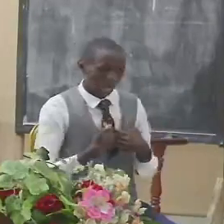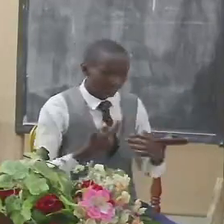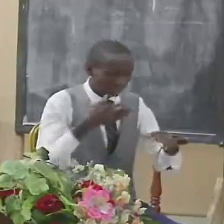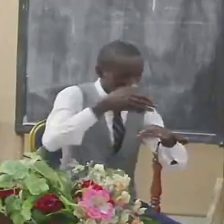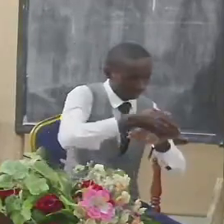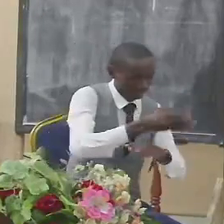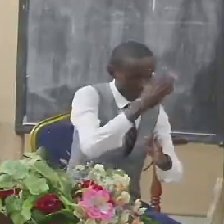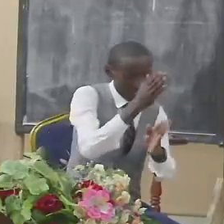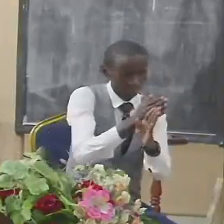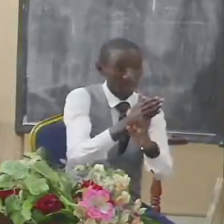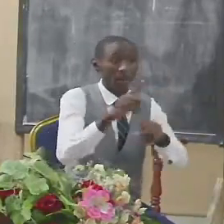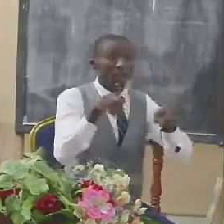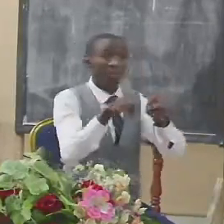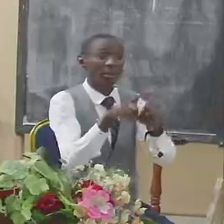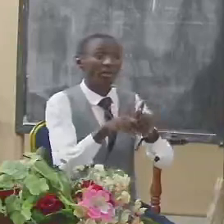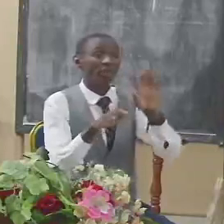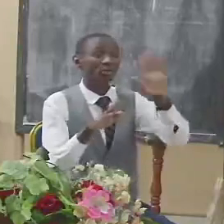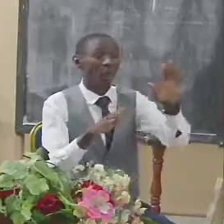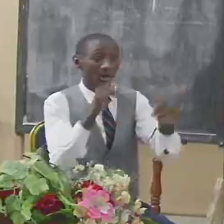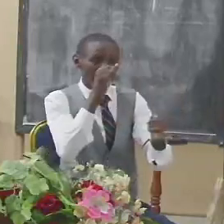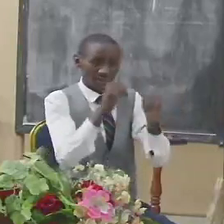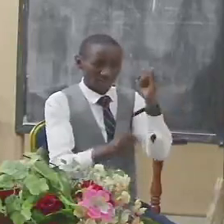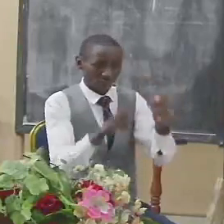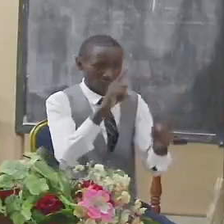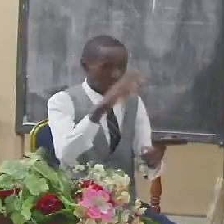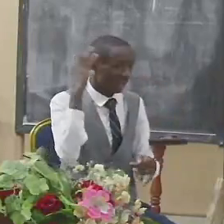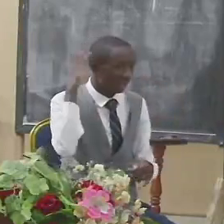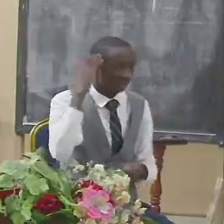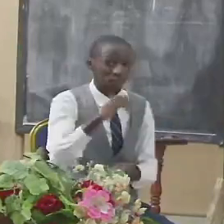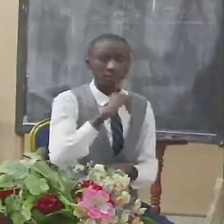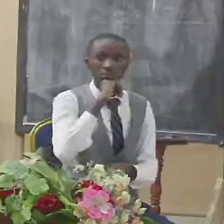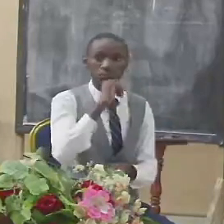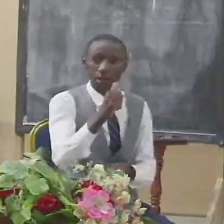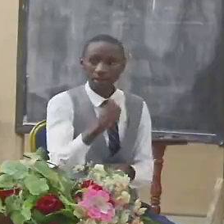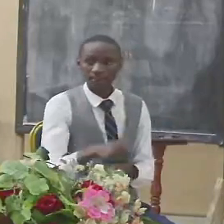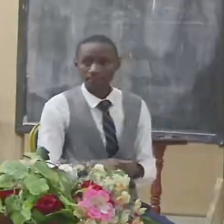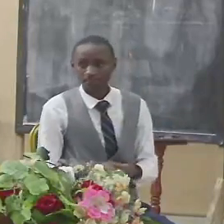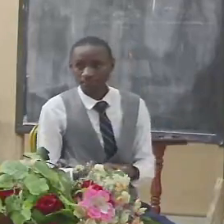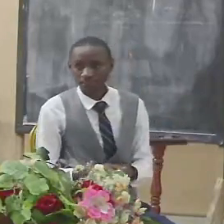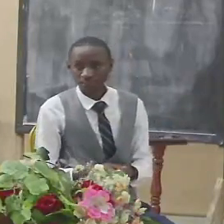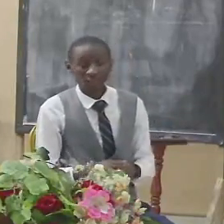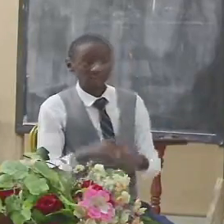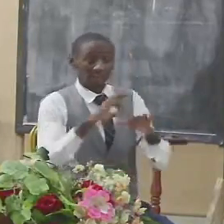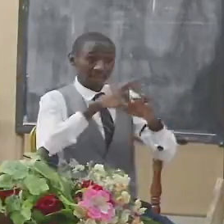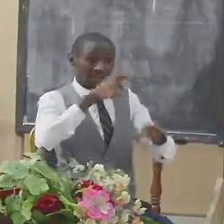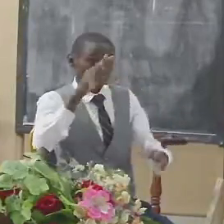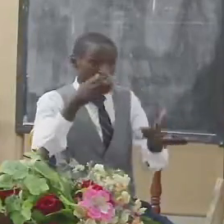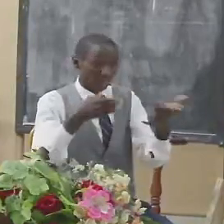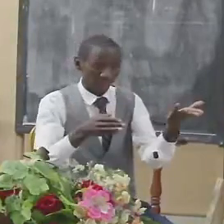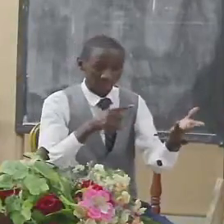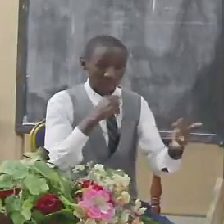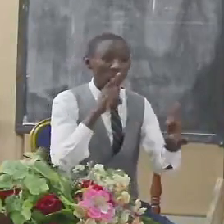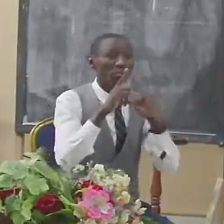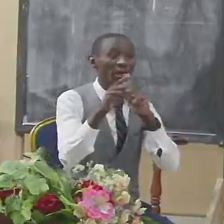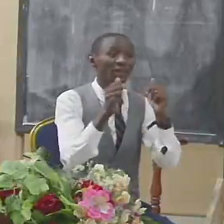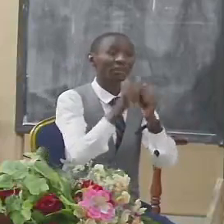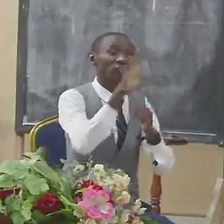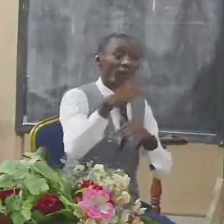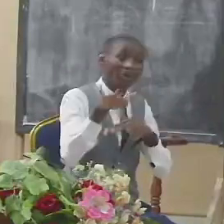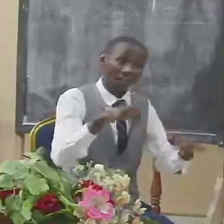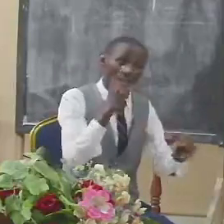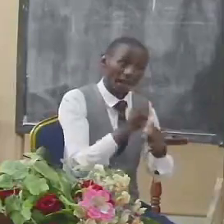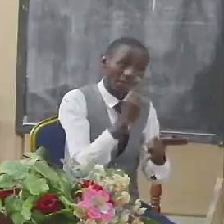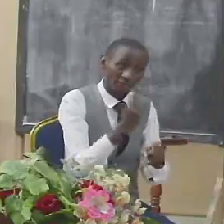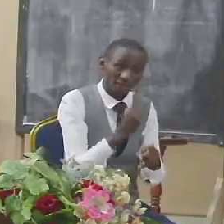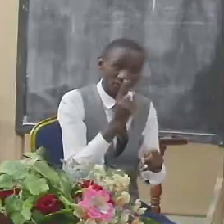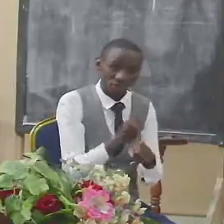amevuka mpaka. Si tu n'écoutes pas. Ata nawe kama hausikii. Ah. Cet esprit qui te parle. Ile roho unasema na